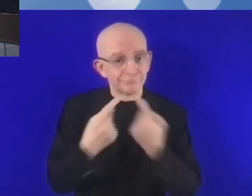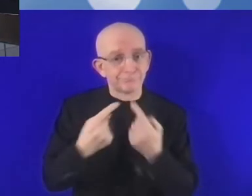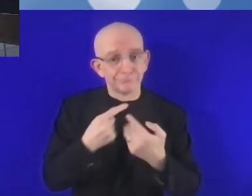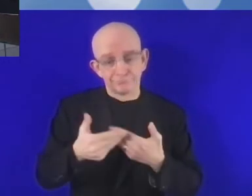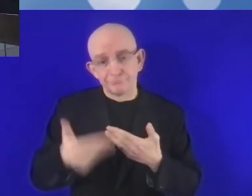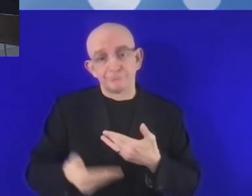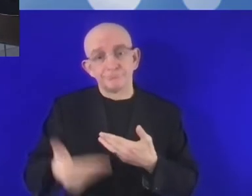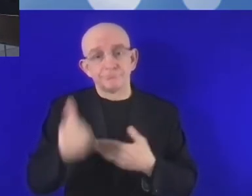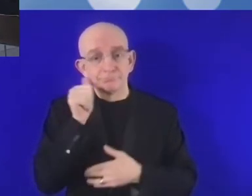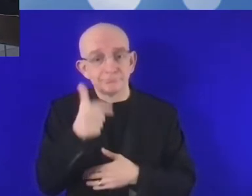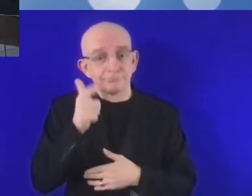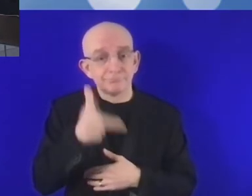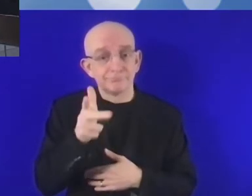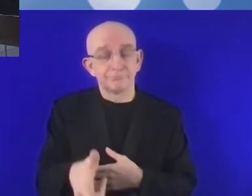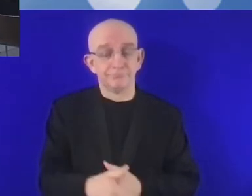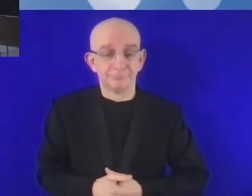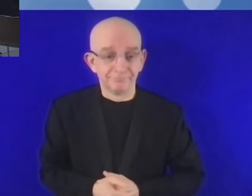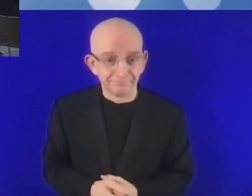جلسات مثمرة خلال الأيام المقبلة.